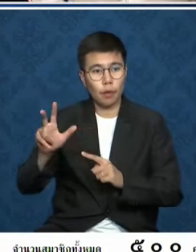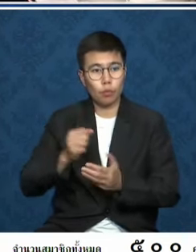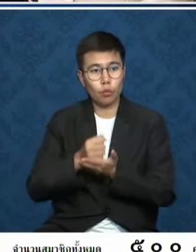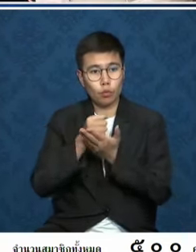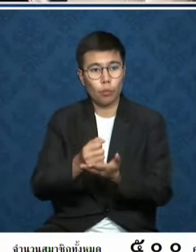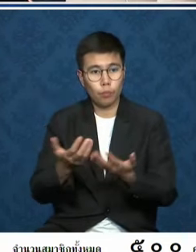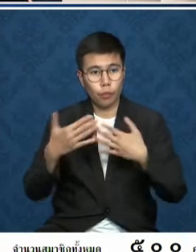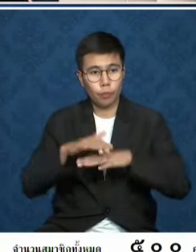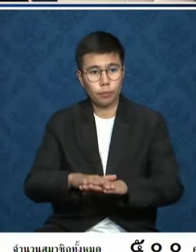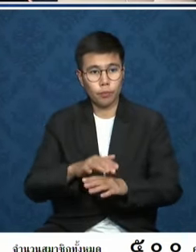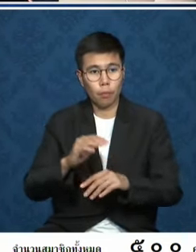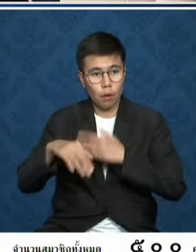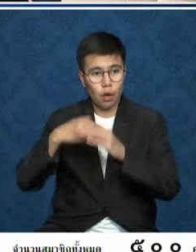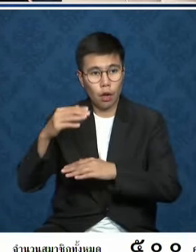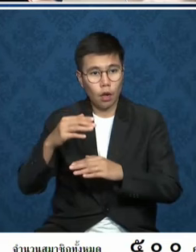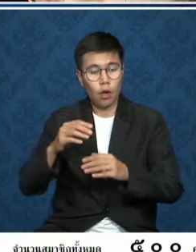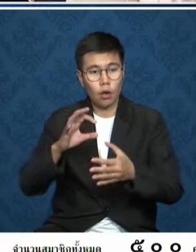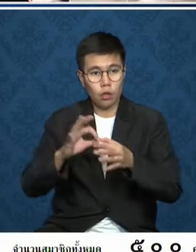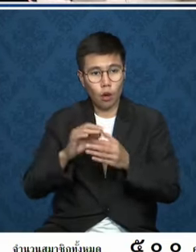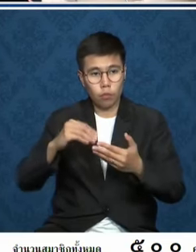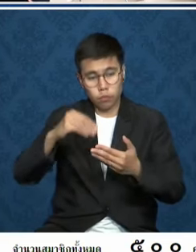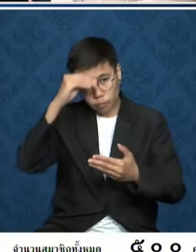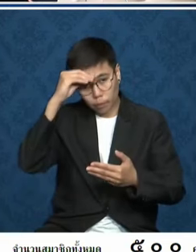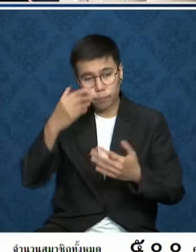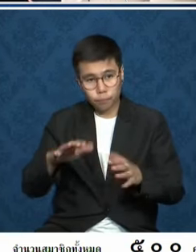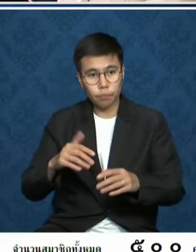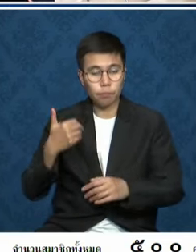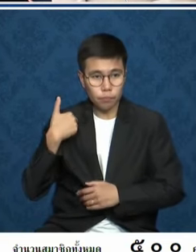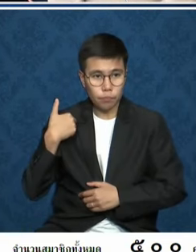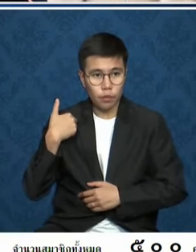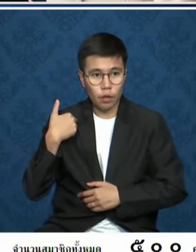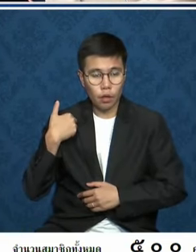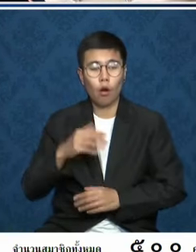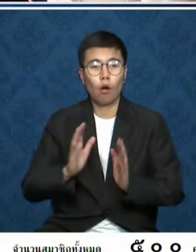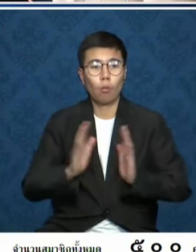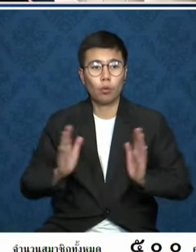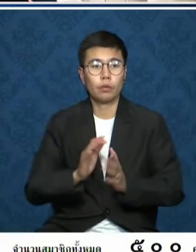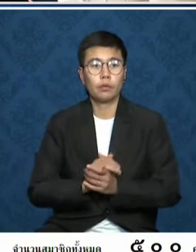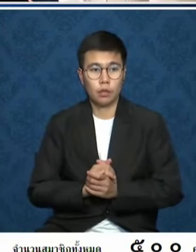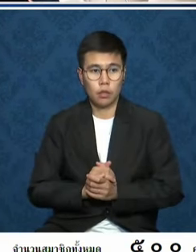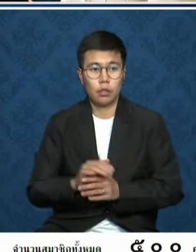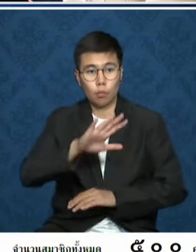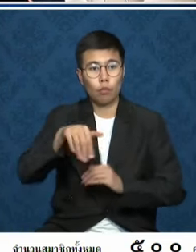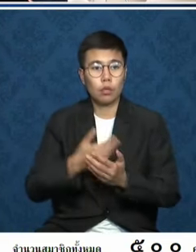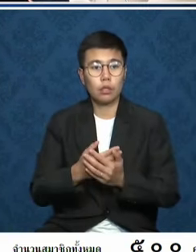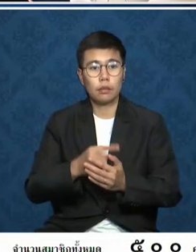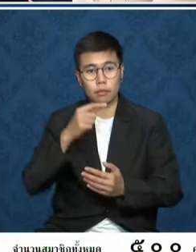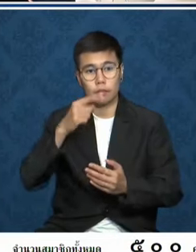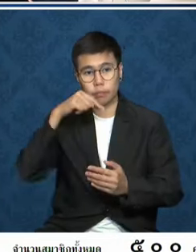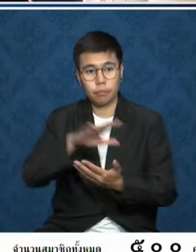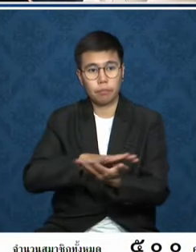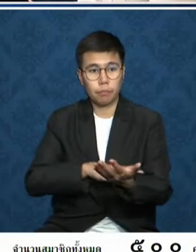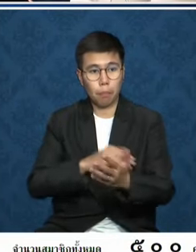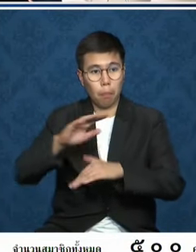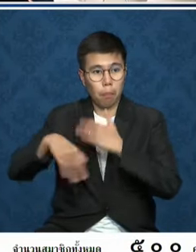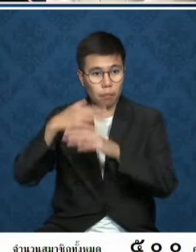ช่วยบุรณการพัฒนาระบบกศึกษาด้วยทั้งหมดนี้คร่ประทานก็ขบคุณหวงว่าเพื่ให้ประเทศไทยสามารถเก้า